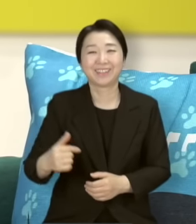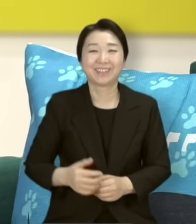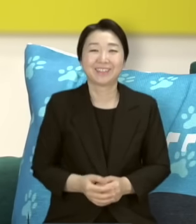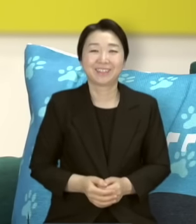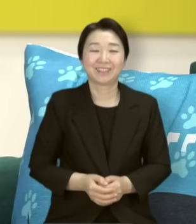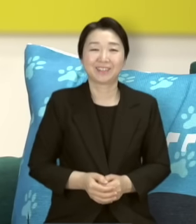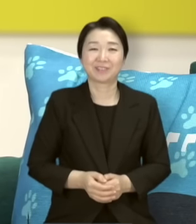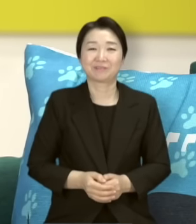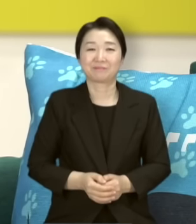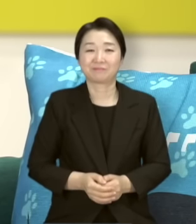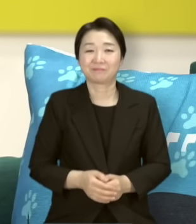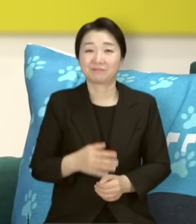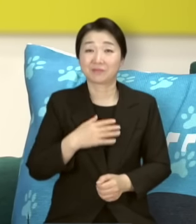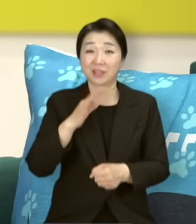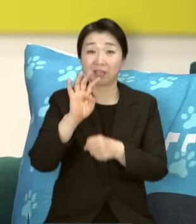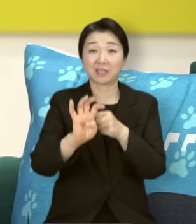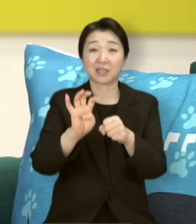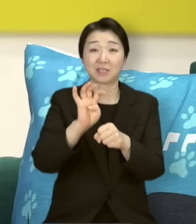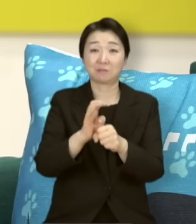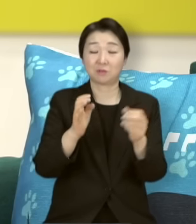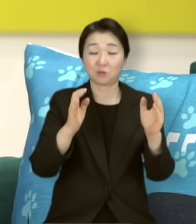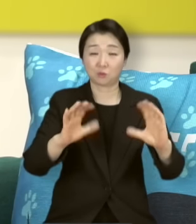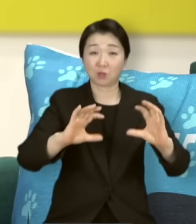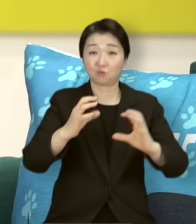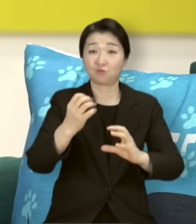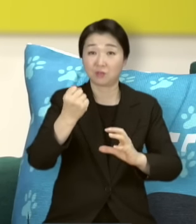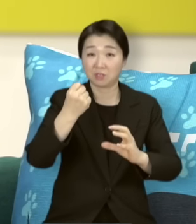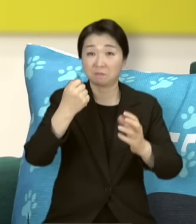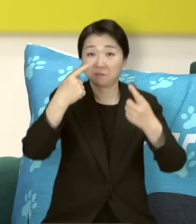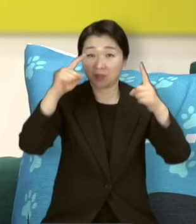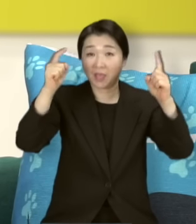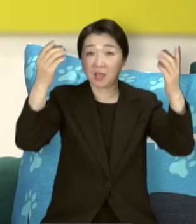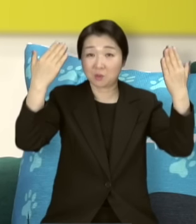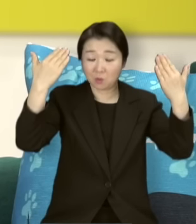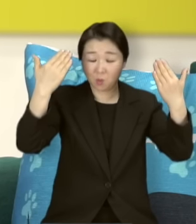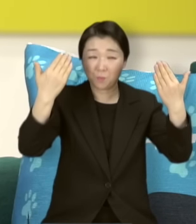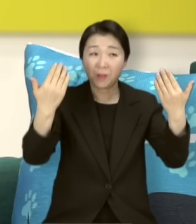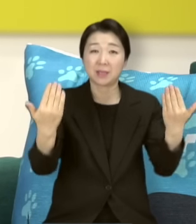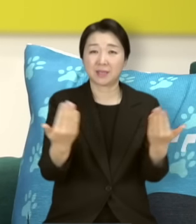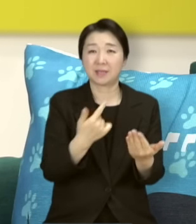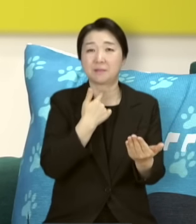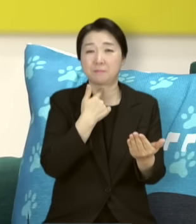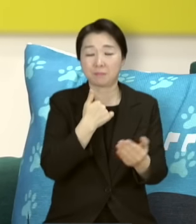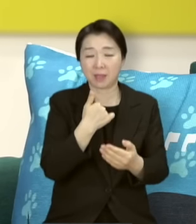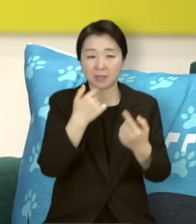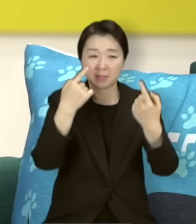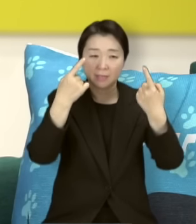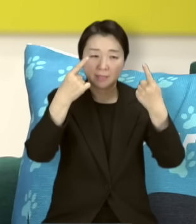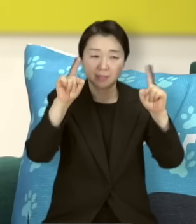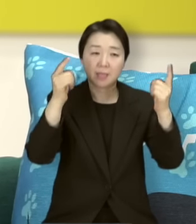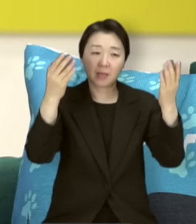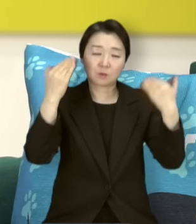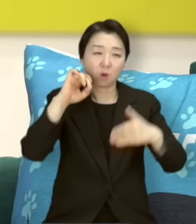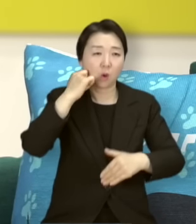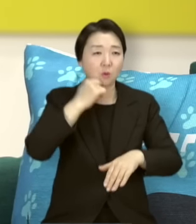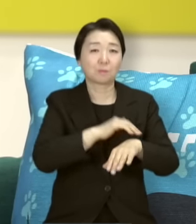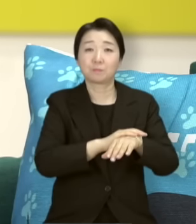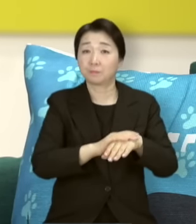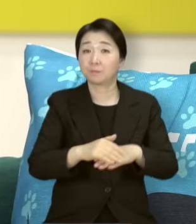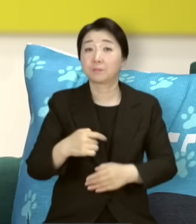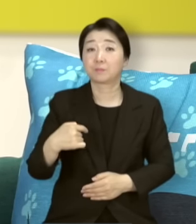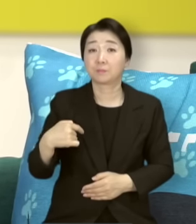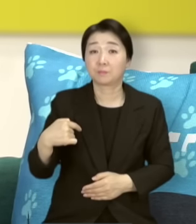부담스러운데요. 제가 이제 40년 동안 국립대학에 있으면서 네. 대학의 어려움을 어떻게 보면 솔직히 몰랐지요.